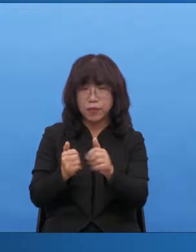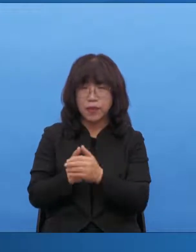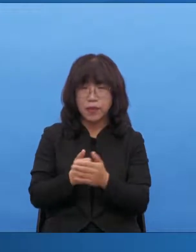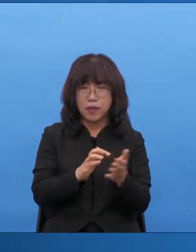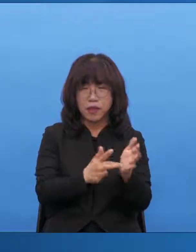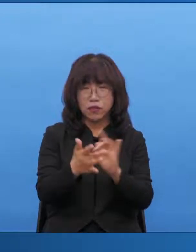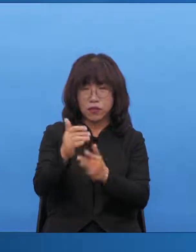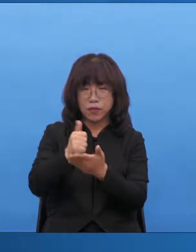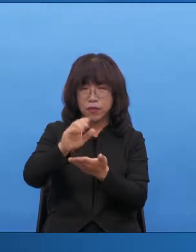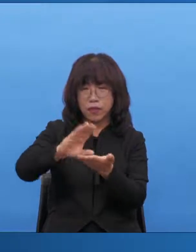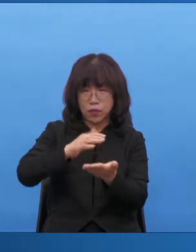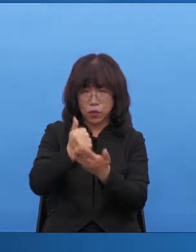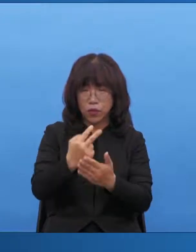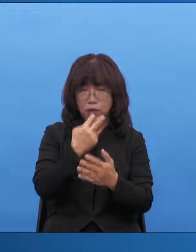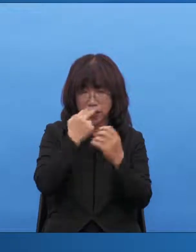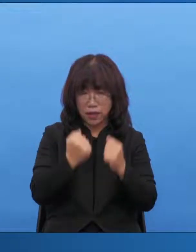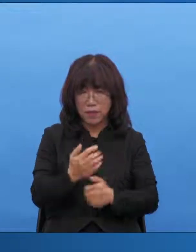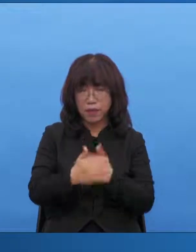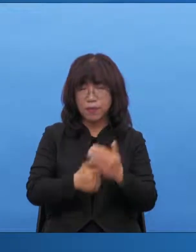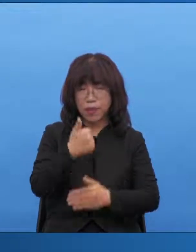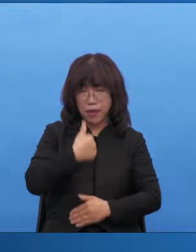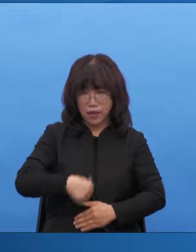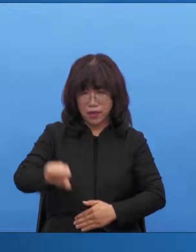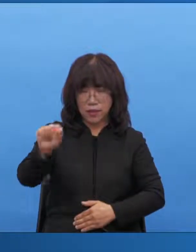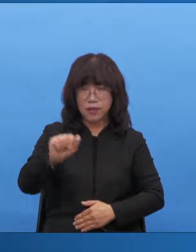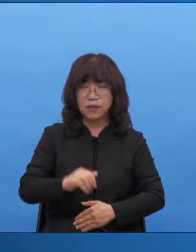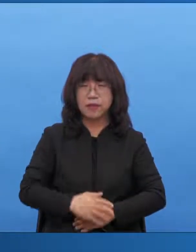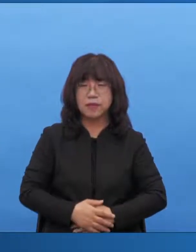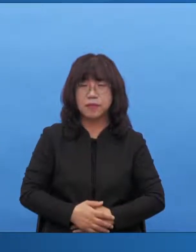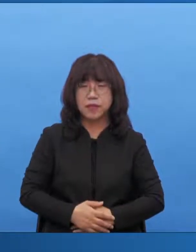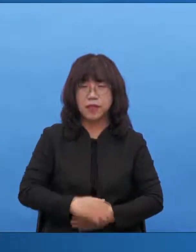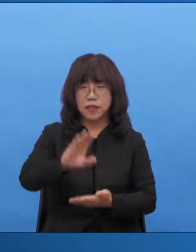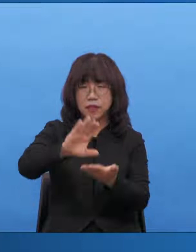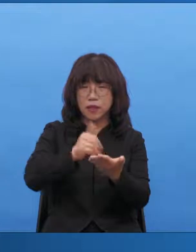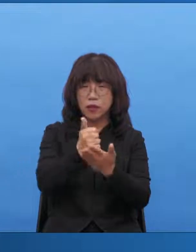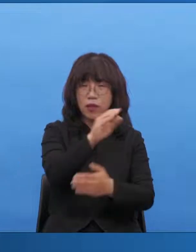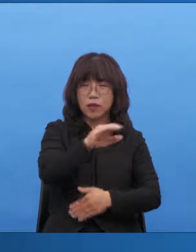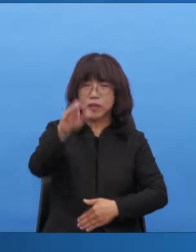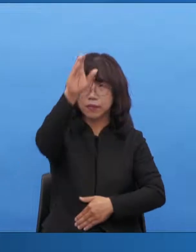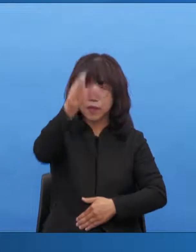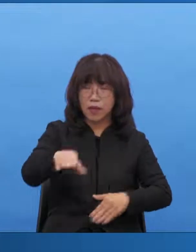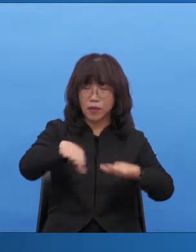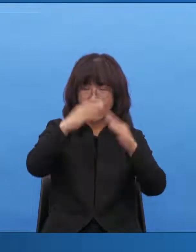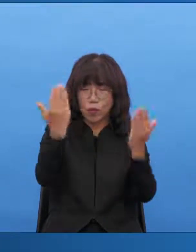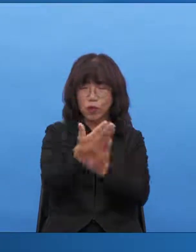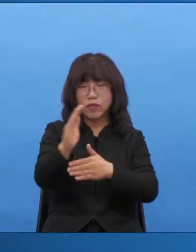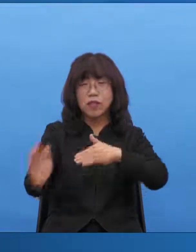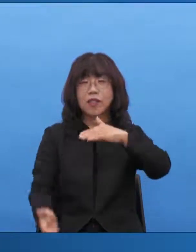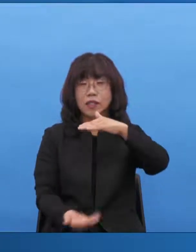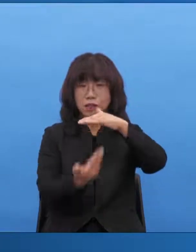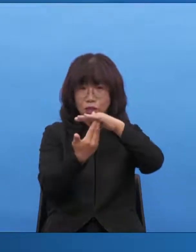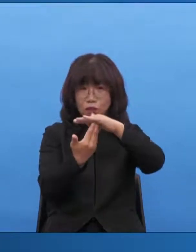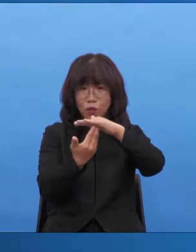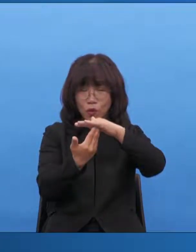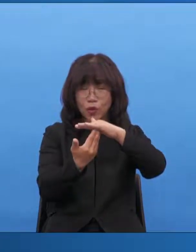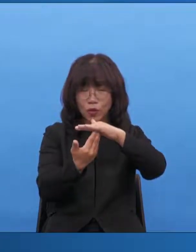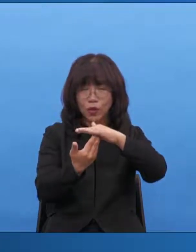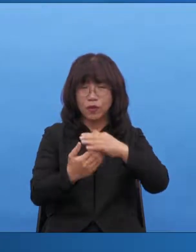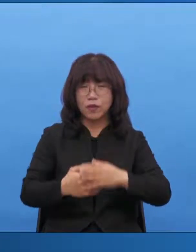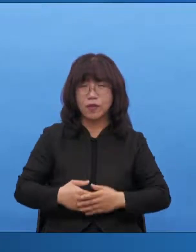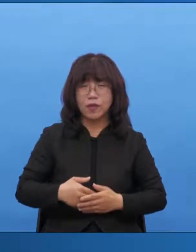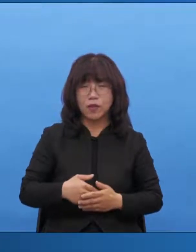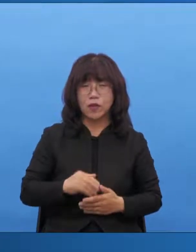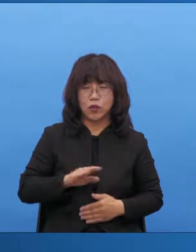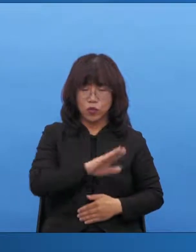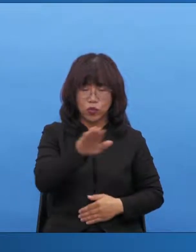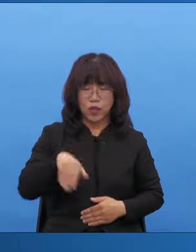Jésus est le Christ, le Fils du Dieu vivant. Il a tout accompli sur la croix et nous a commandé